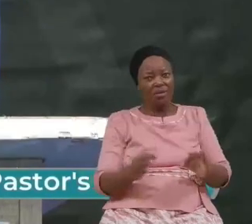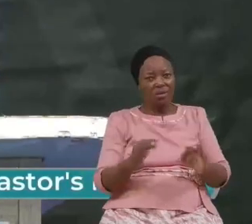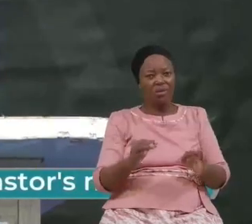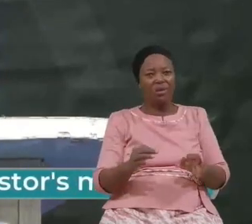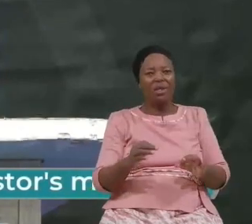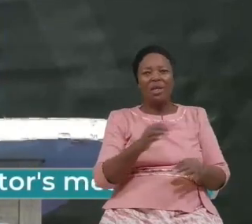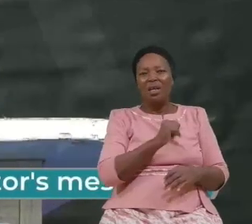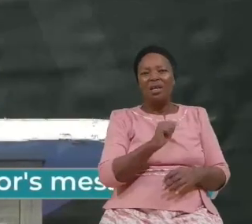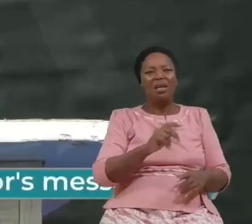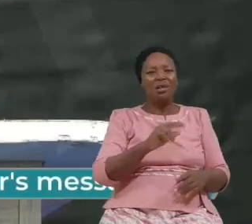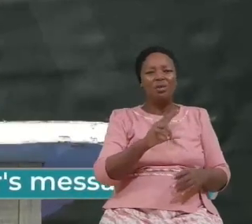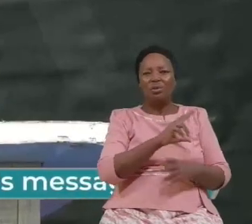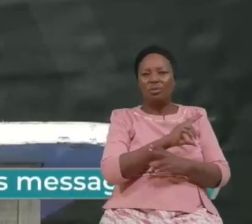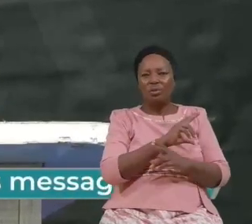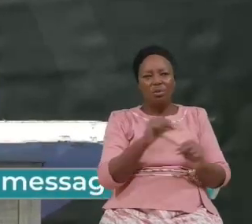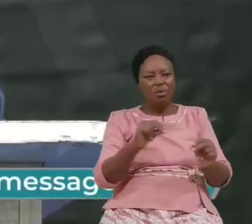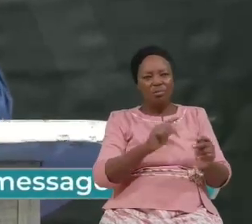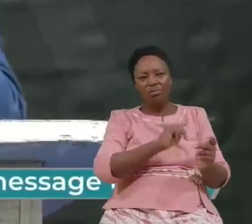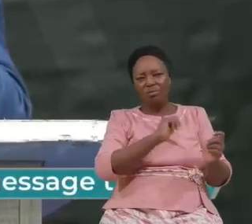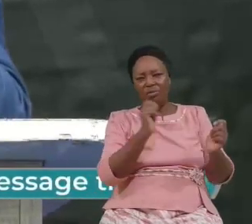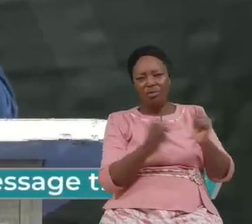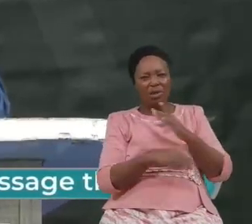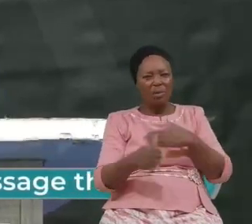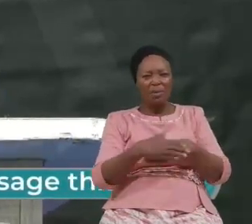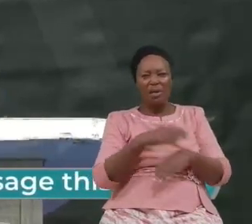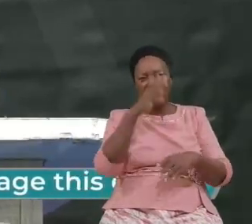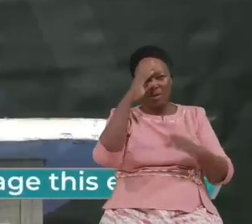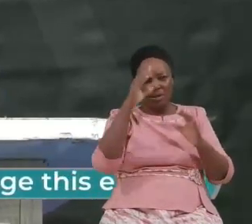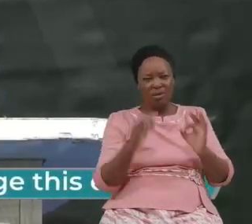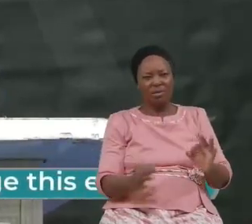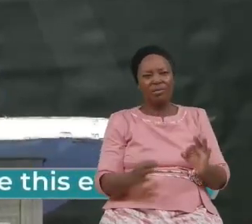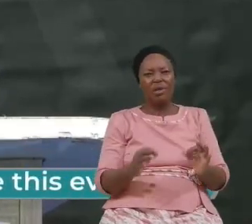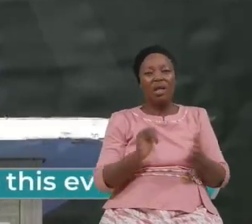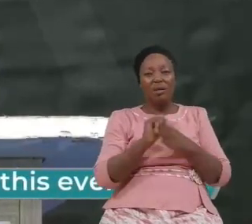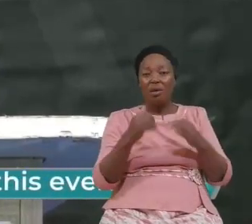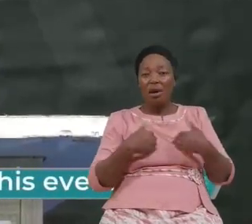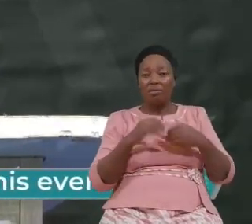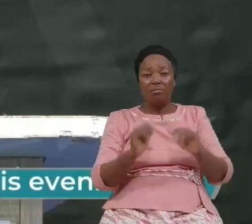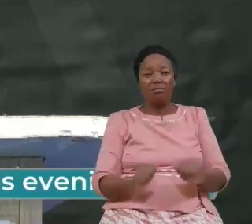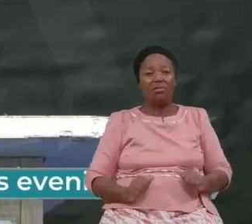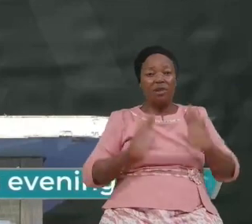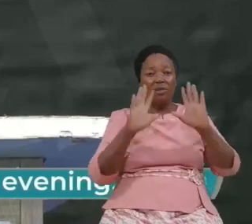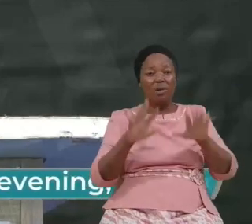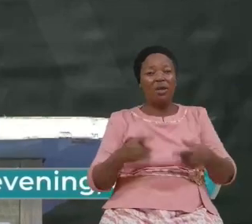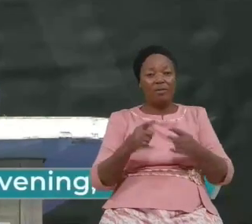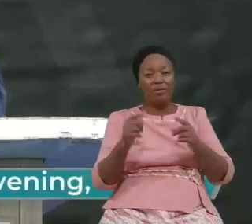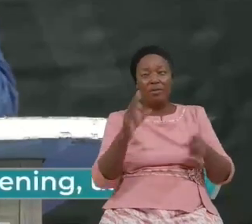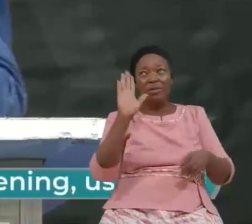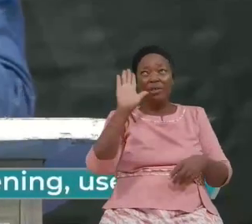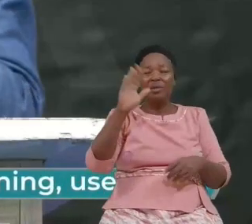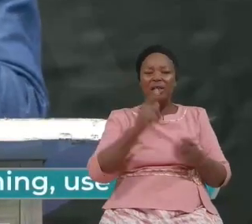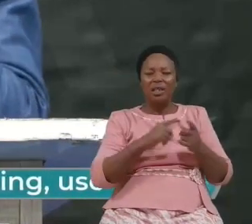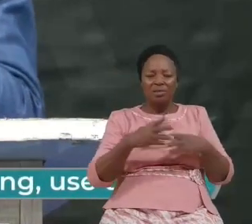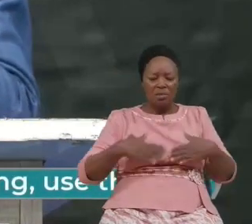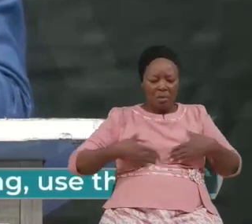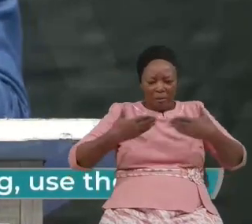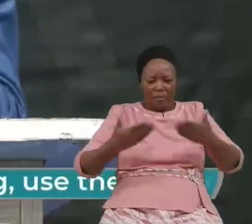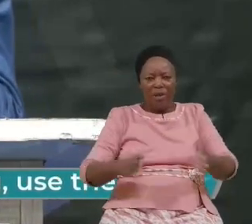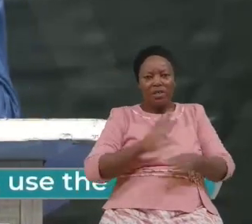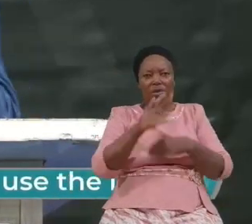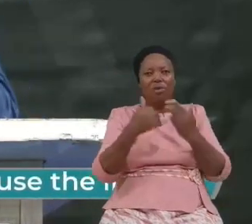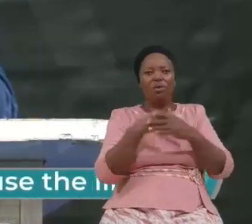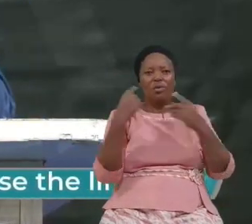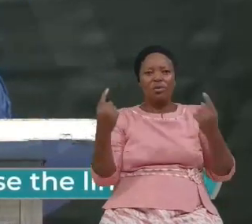la décision de ne plus faire marche arrière tu as donné ta vie au Seigneur tu as confessé tes péchés